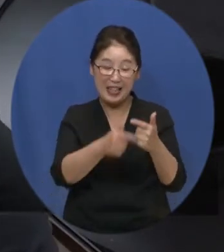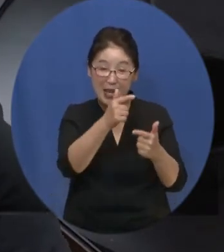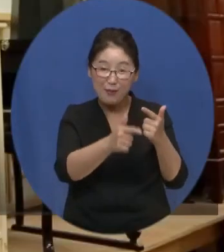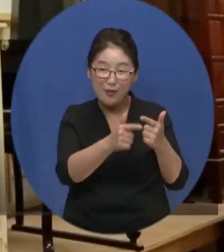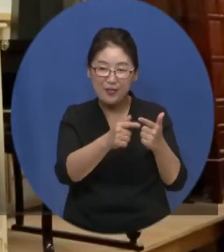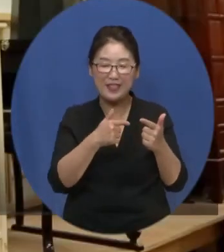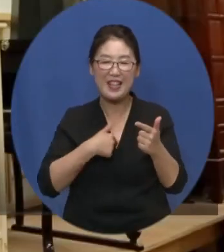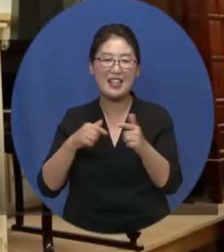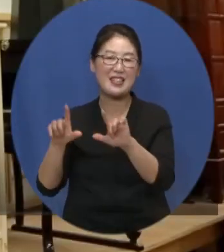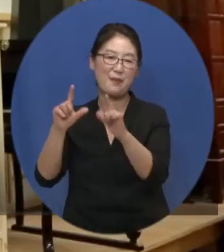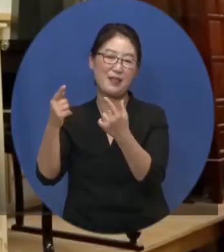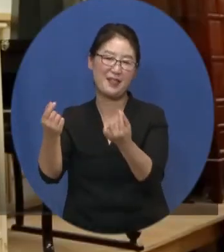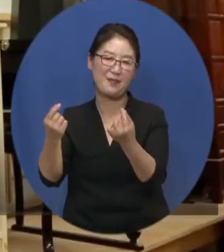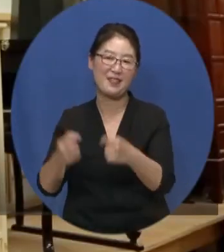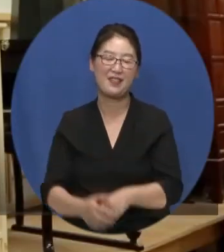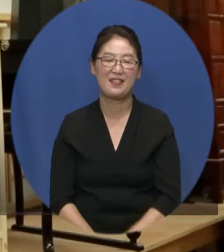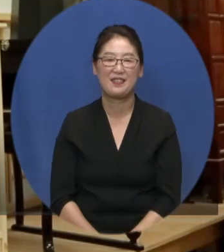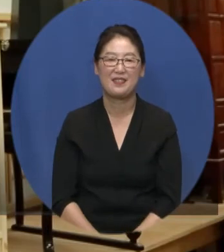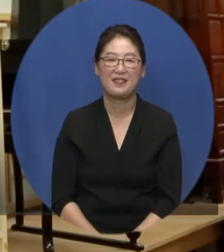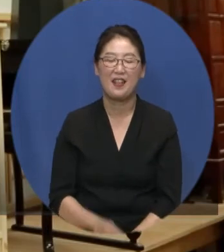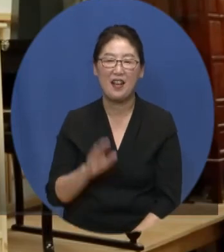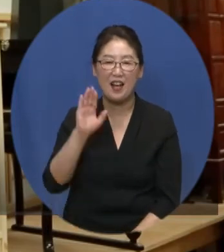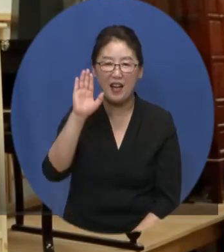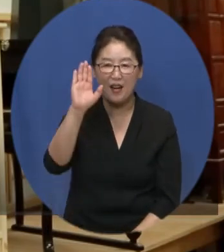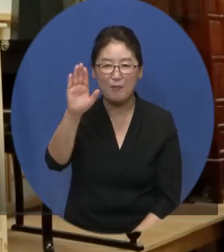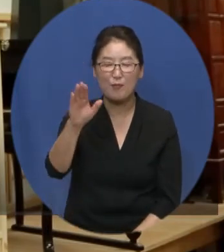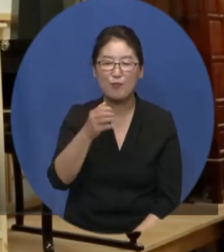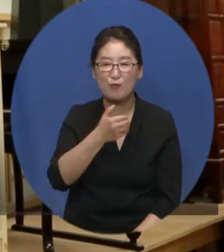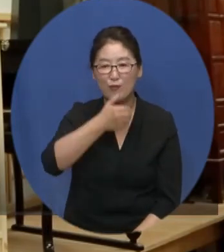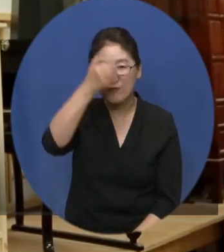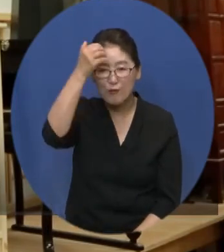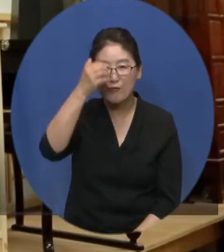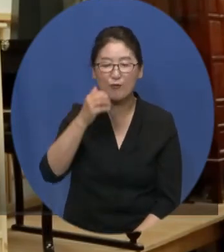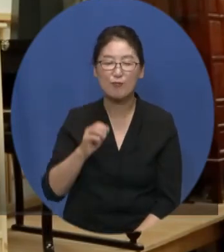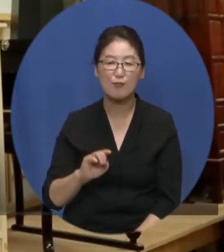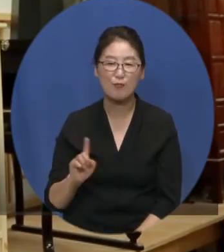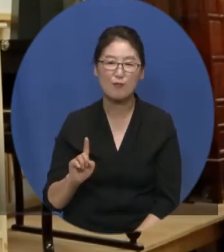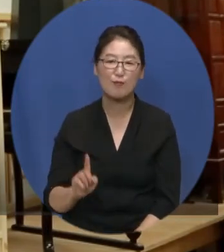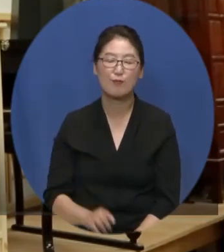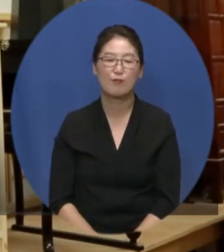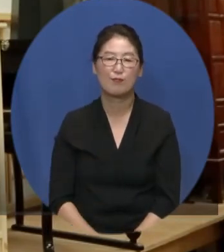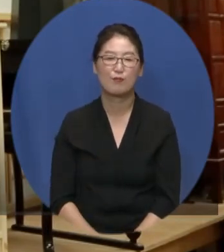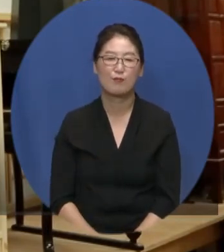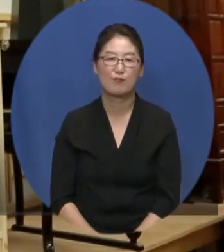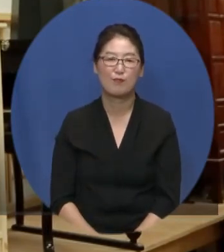분들 그림이 아픈 꿈이 있다면 어